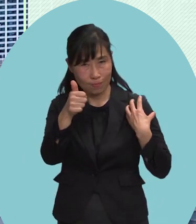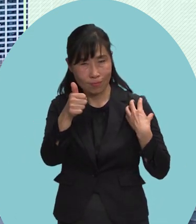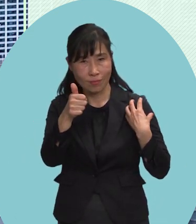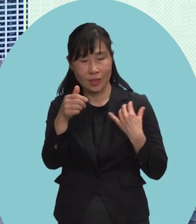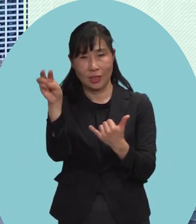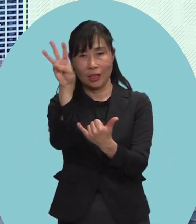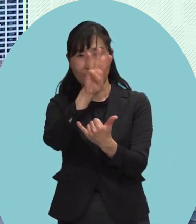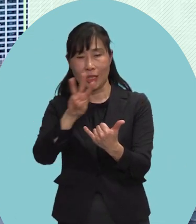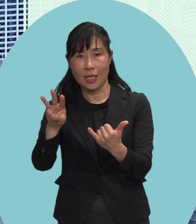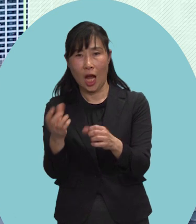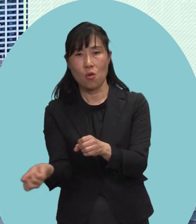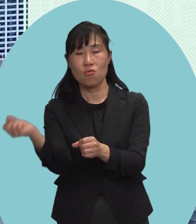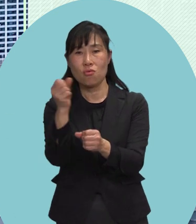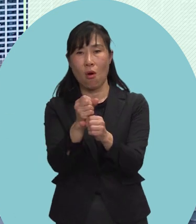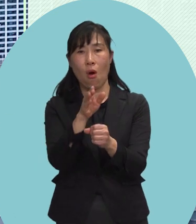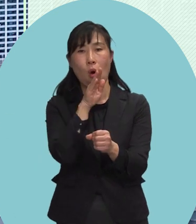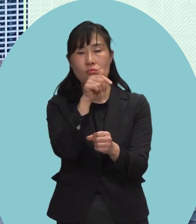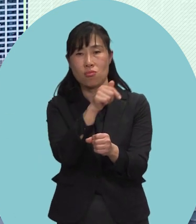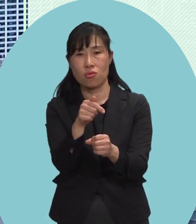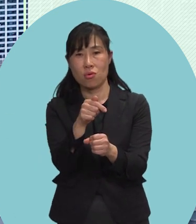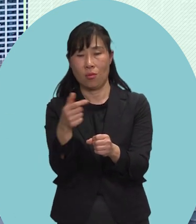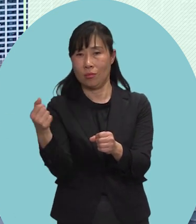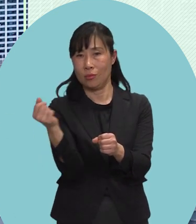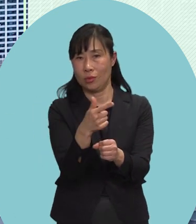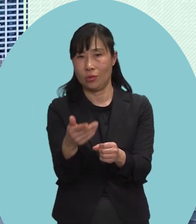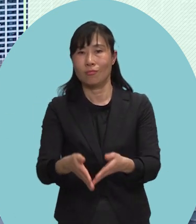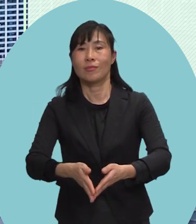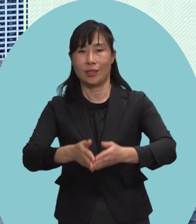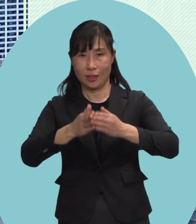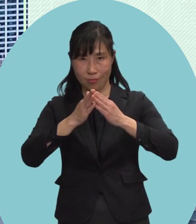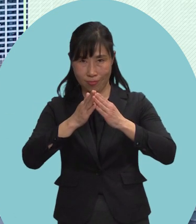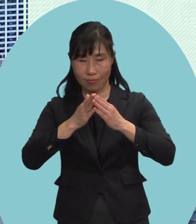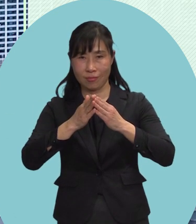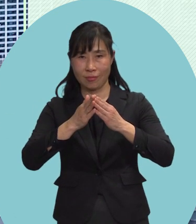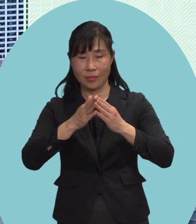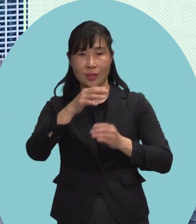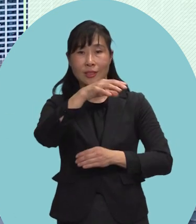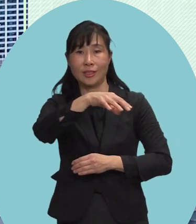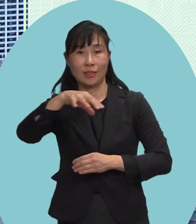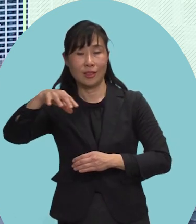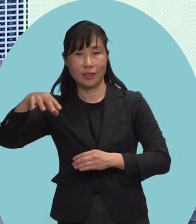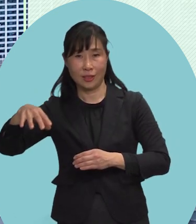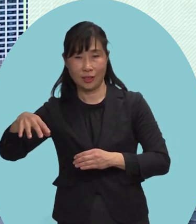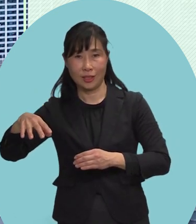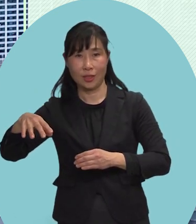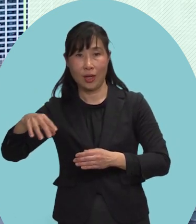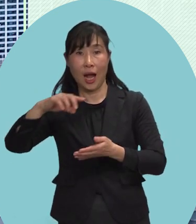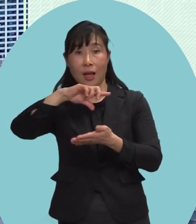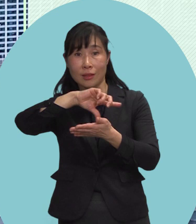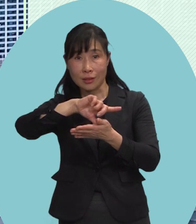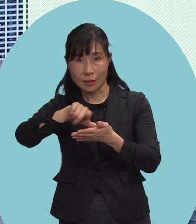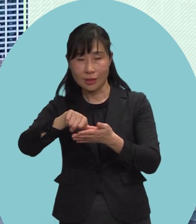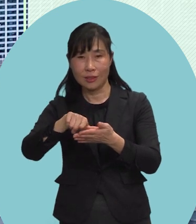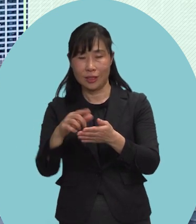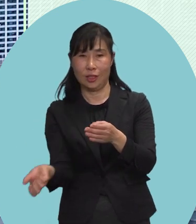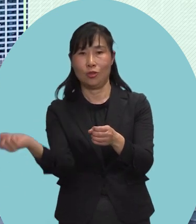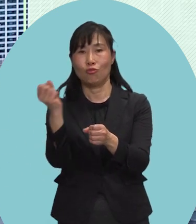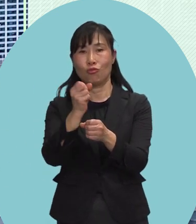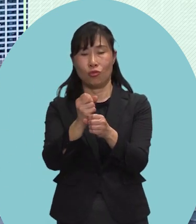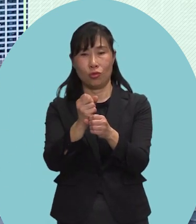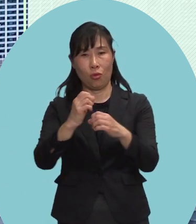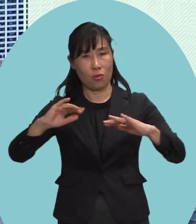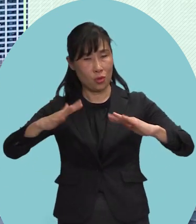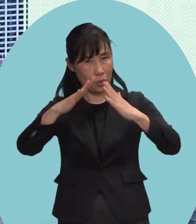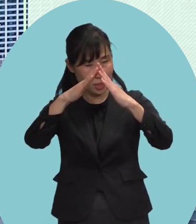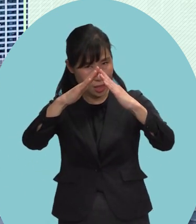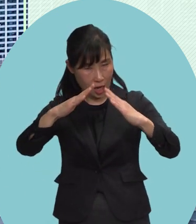復興対策につながる体制を確保します。区内各地域では地域防災協議会を中